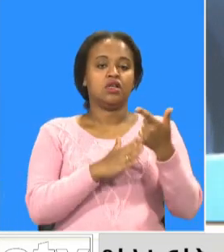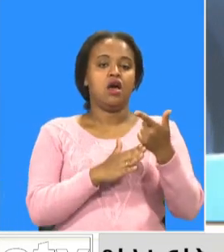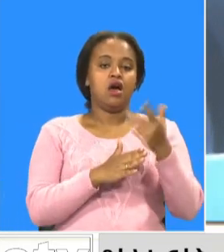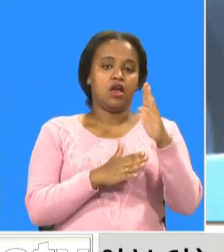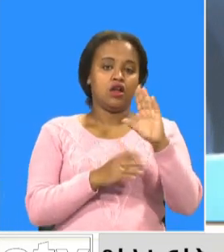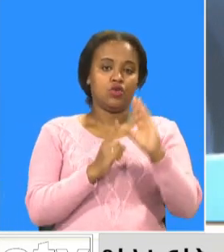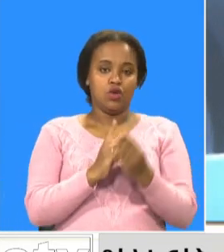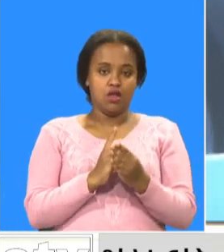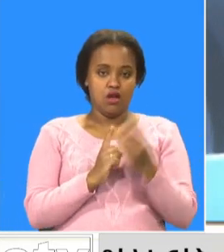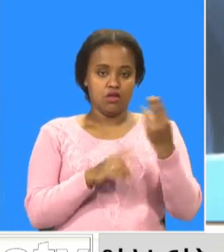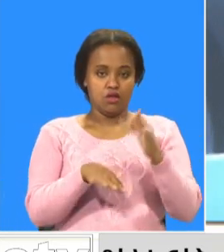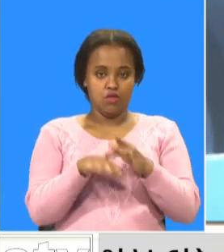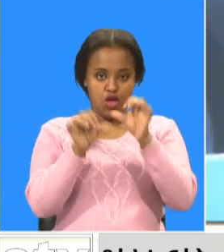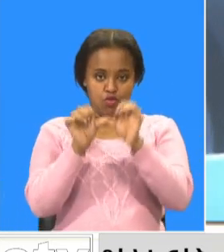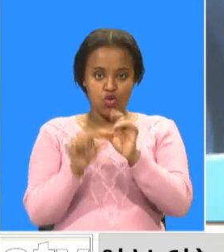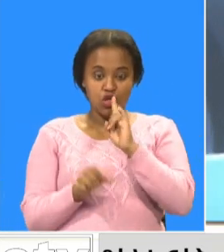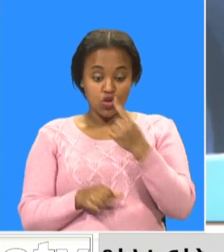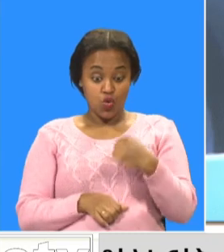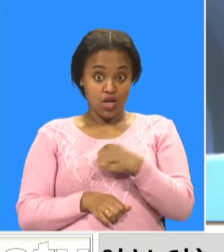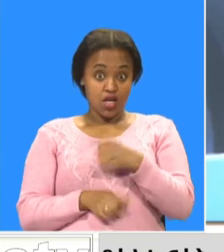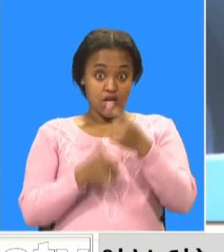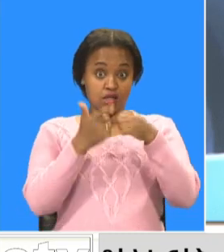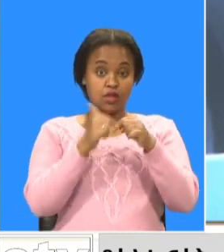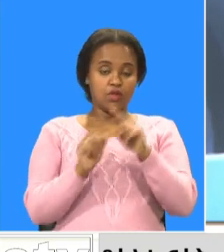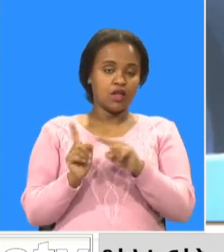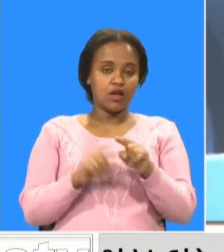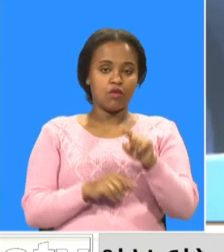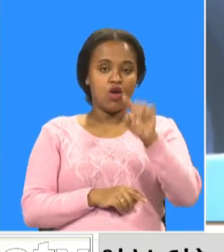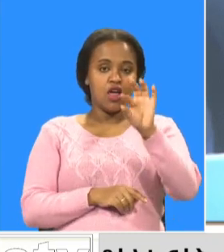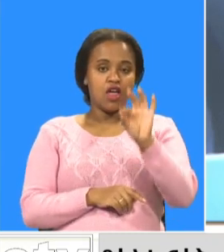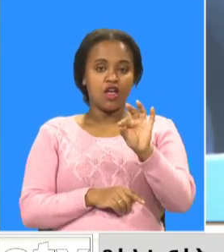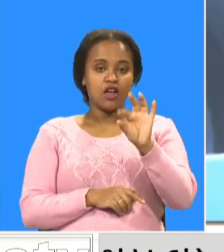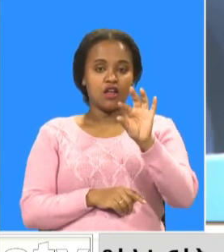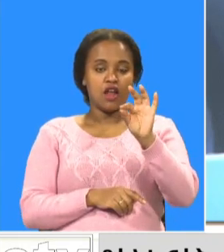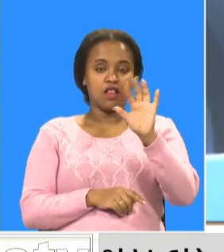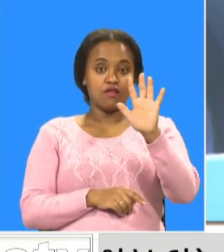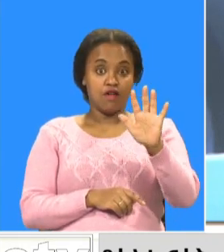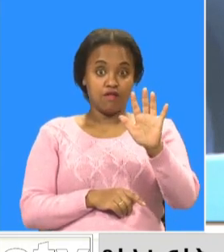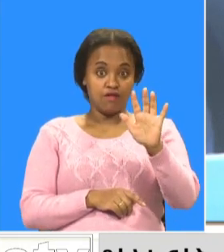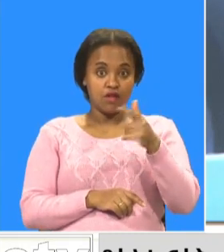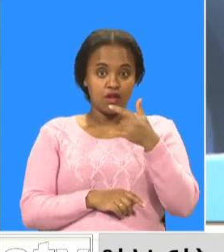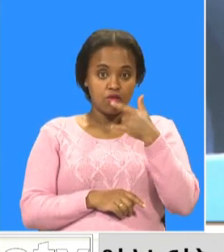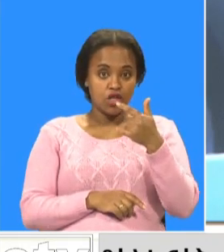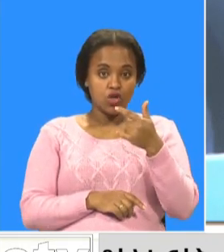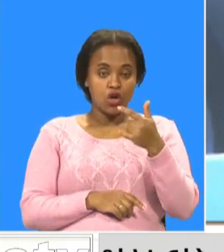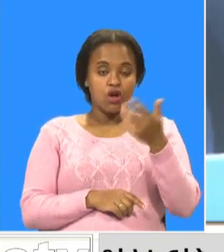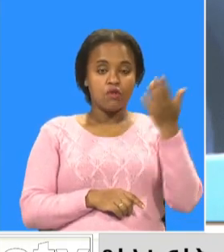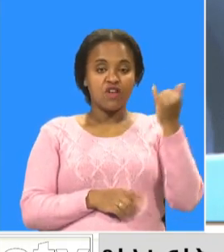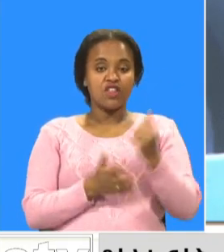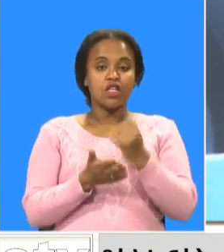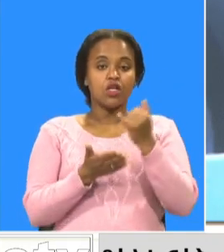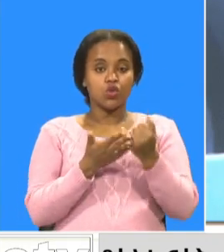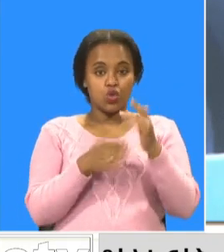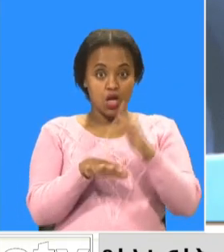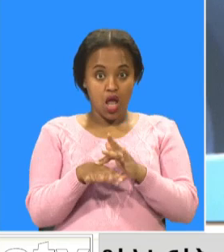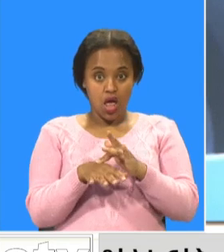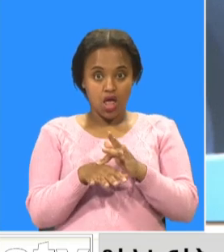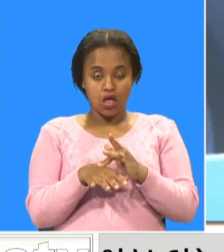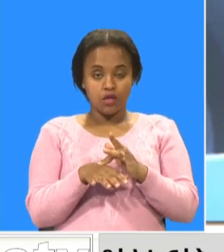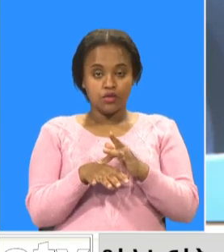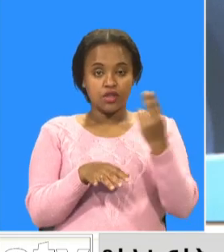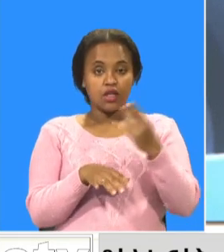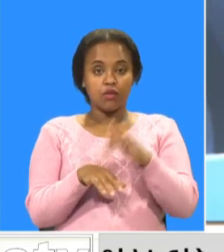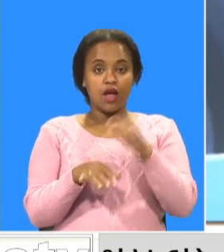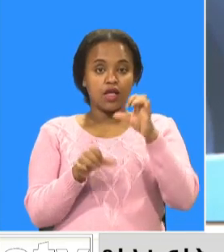ደግሞ N95 የምንላቸው ከዚህ ቀደም ለኢንዱስትሪ አላማ ጥቅም ላይ ሲውሉ የነበሩ ማስኮች ናቸው። ወደዚህ